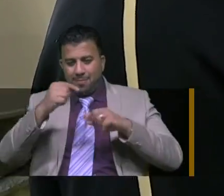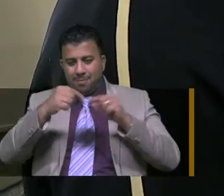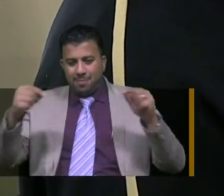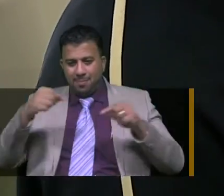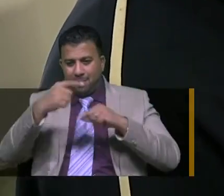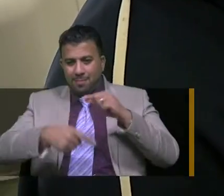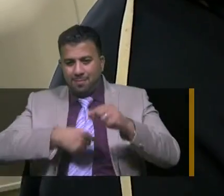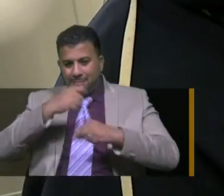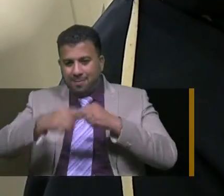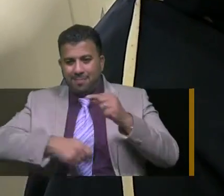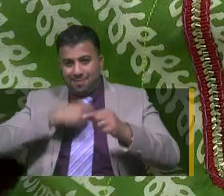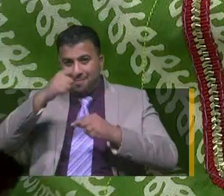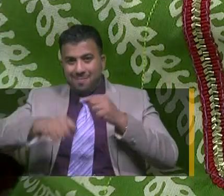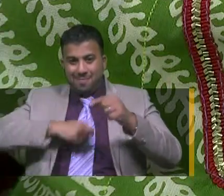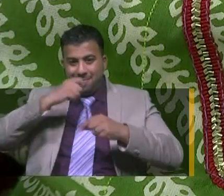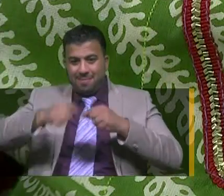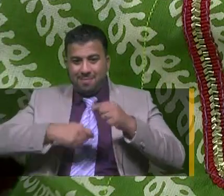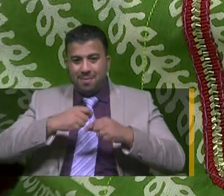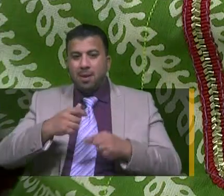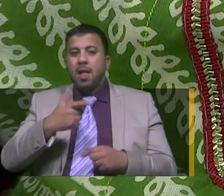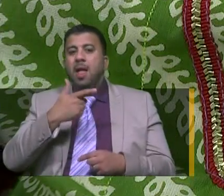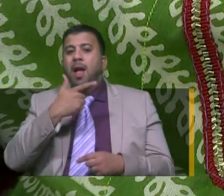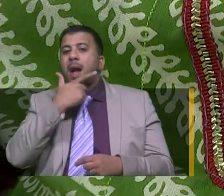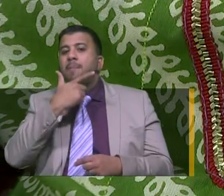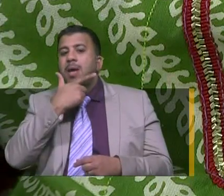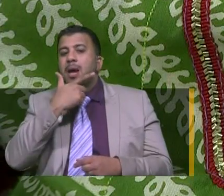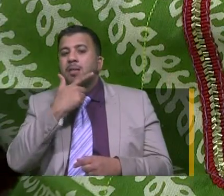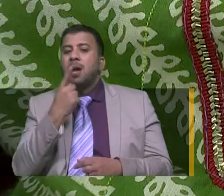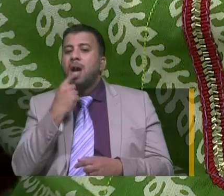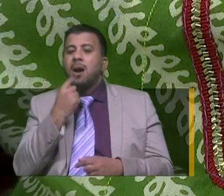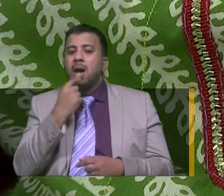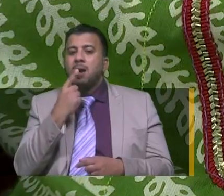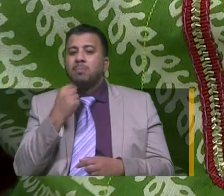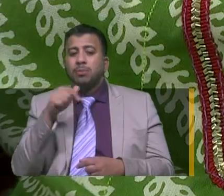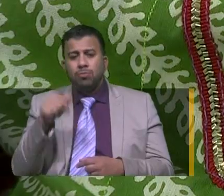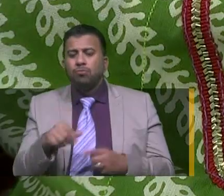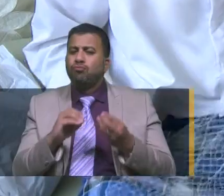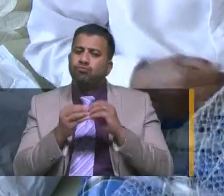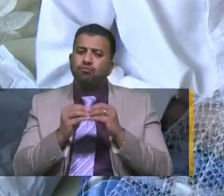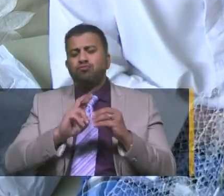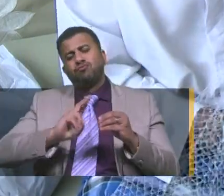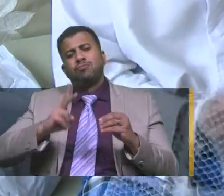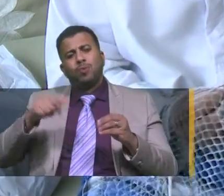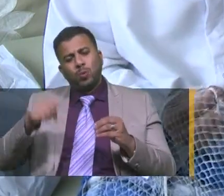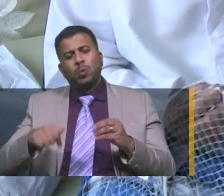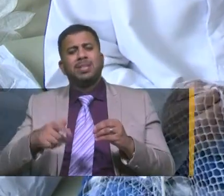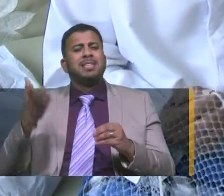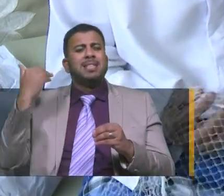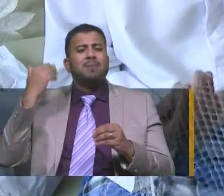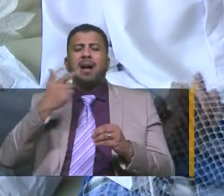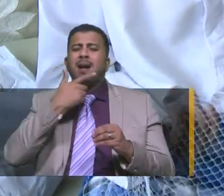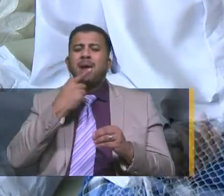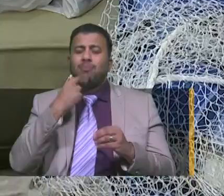مع الخوص التلة. الأول ما في كل الألوان، في أبيض وأحمر، بس الحين الألوان موجودة، كل شيء بغينا شكلنا. أما